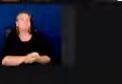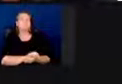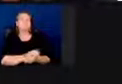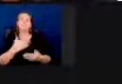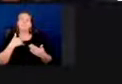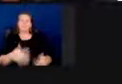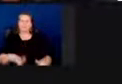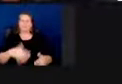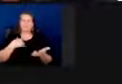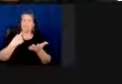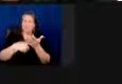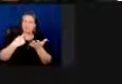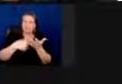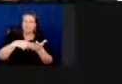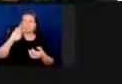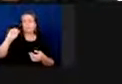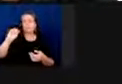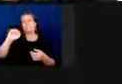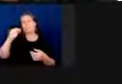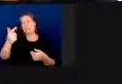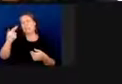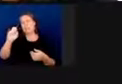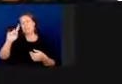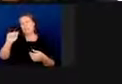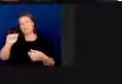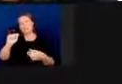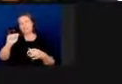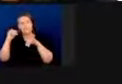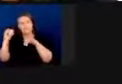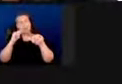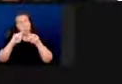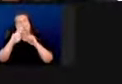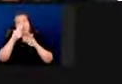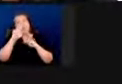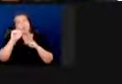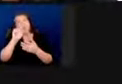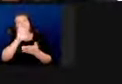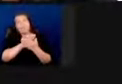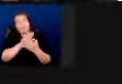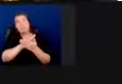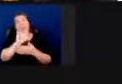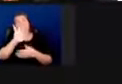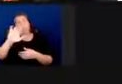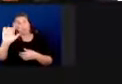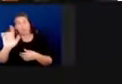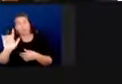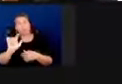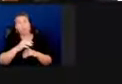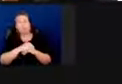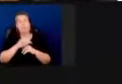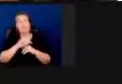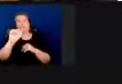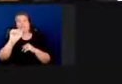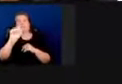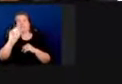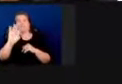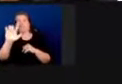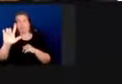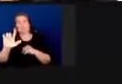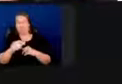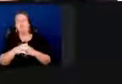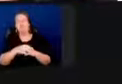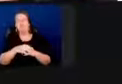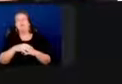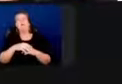بتطوير أهداف ووضع أهداف لكي نقوم بقياس طبعا الإنجازات ووفقا لما